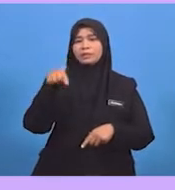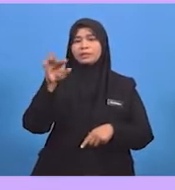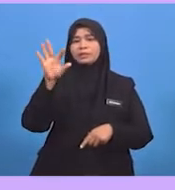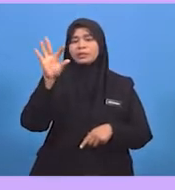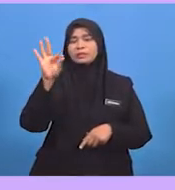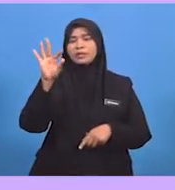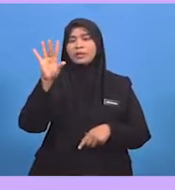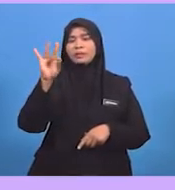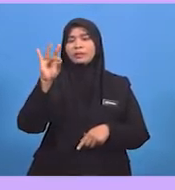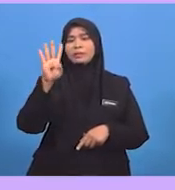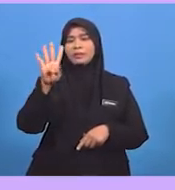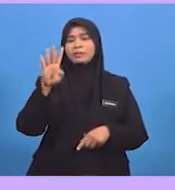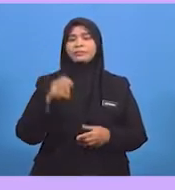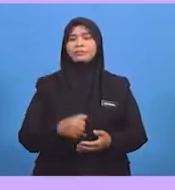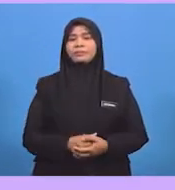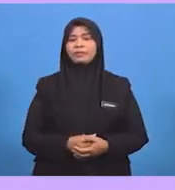RM3,984.00.